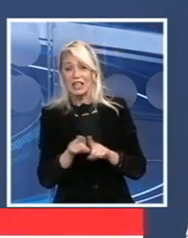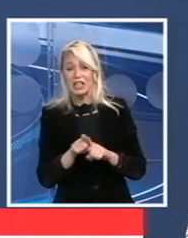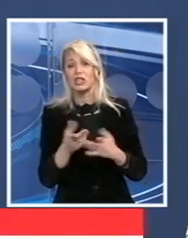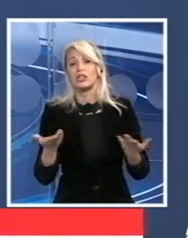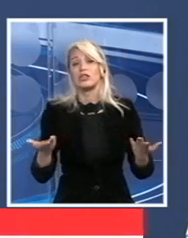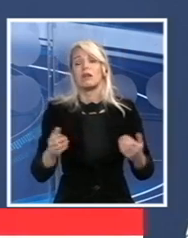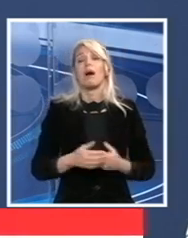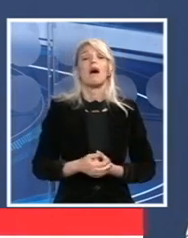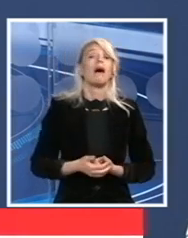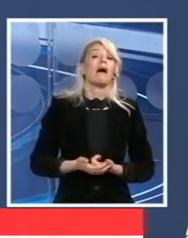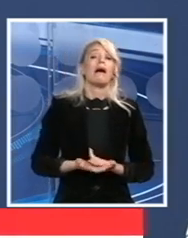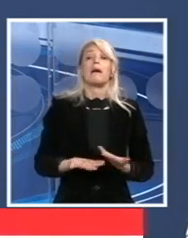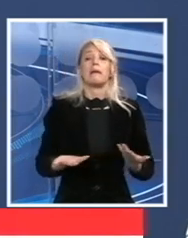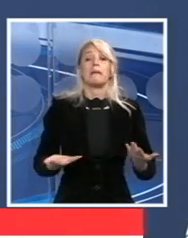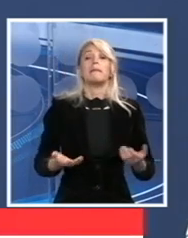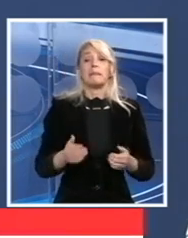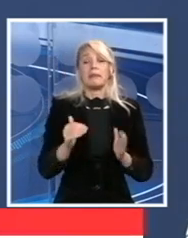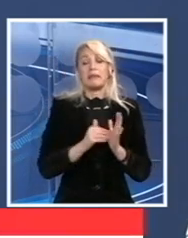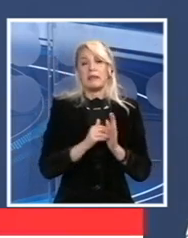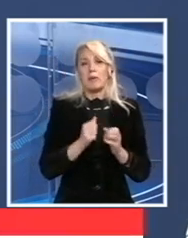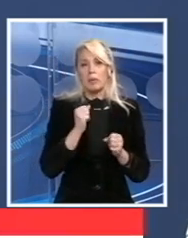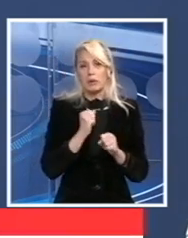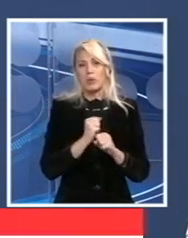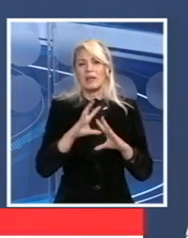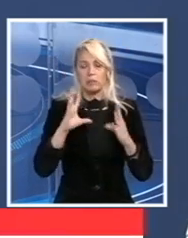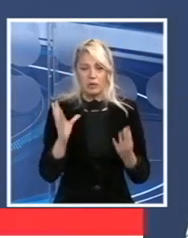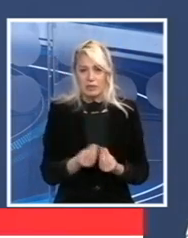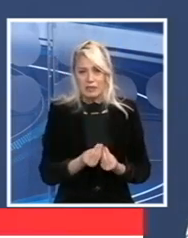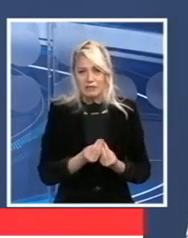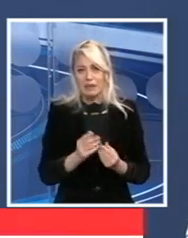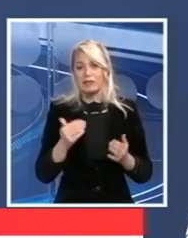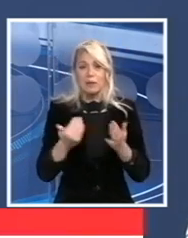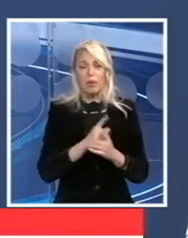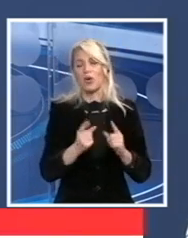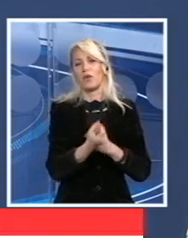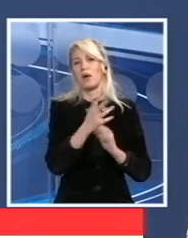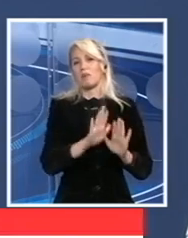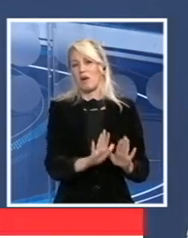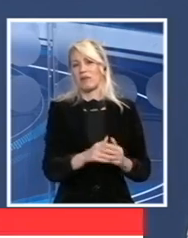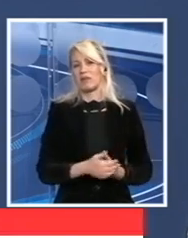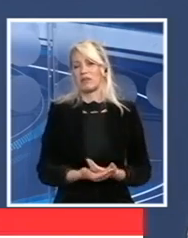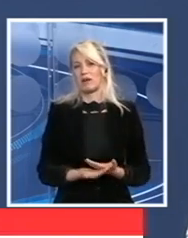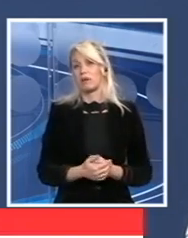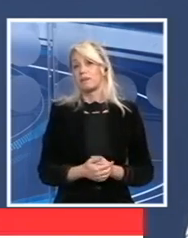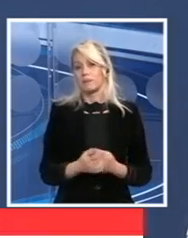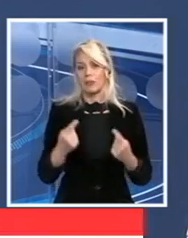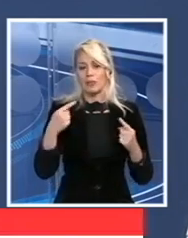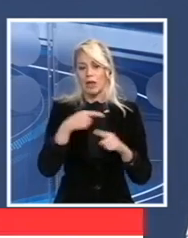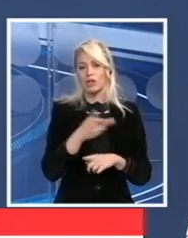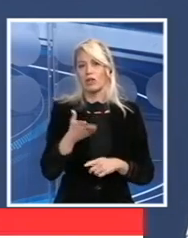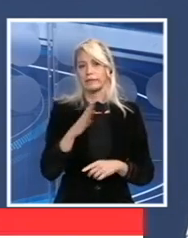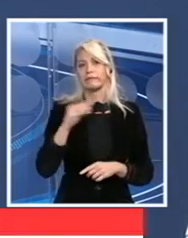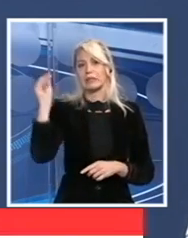opet je odgovor da moramo učiniti sve i, nažalost, evo, opet učimo na